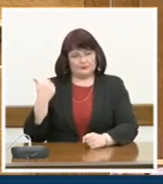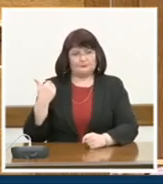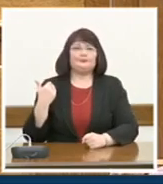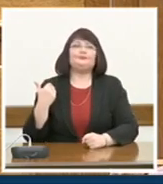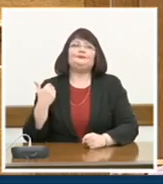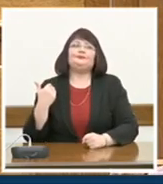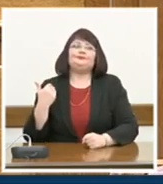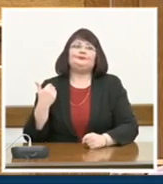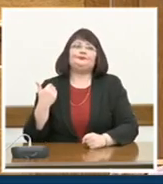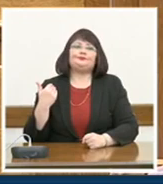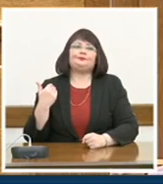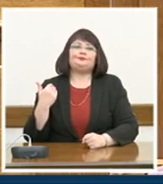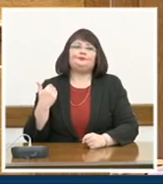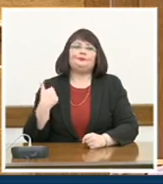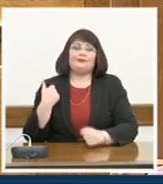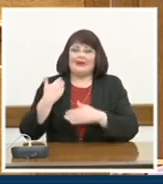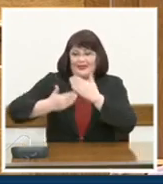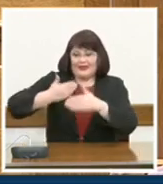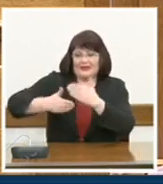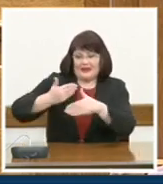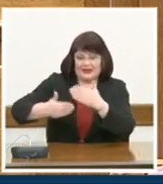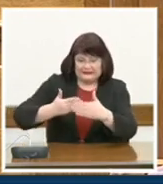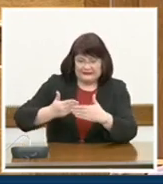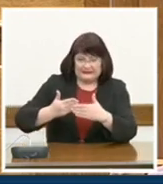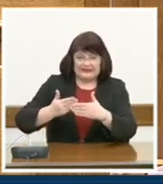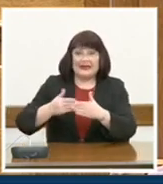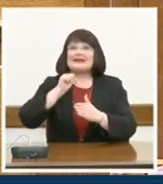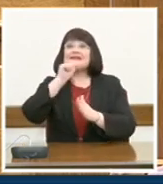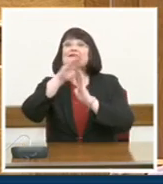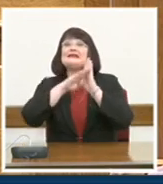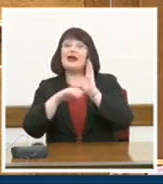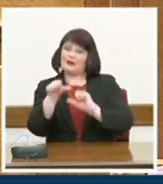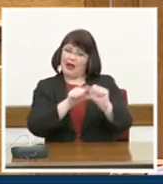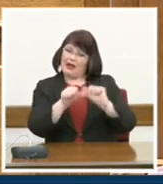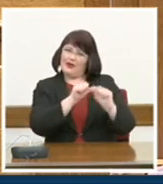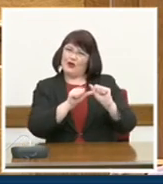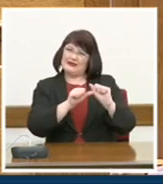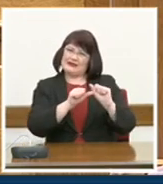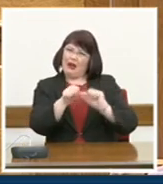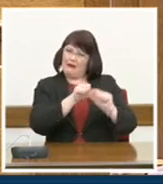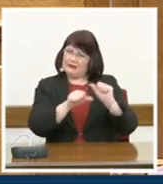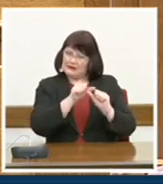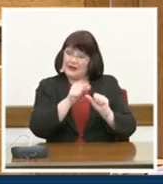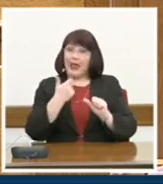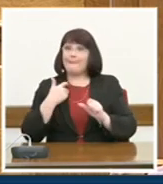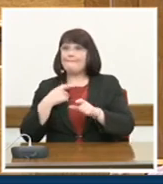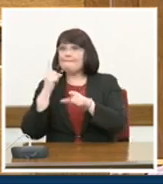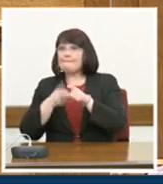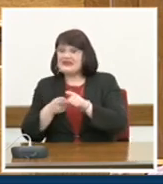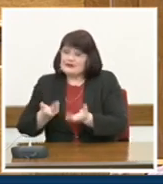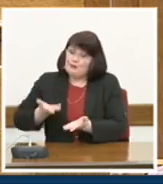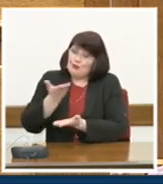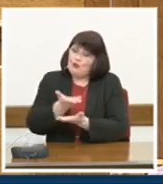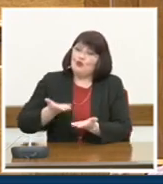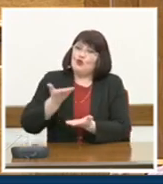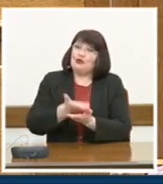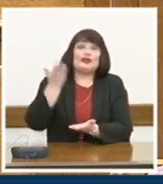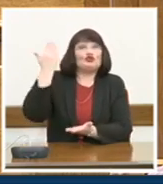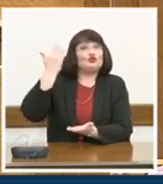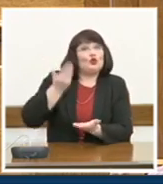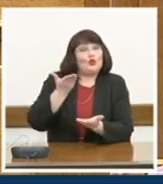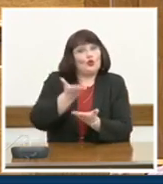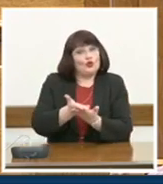εξέλιξη η διαδικασία συνταγματικής αναθεώρησης, το ΚΚΕ, εκτός των άλλων προτάσεων που κατέθεσε και το